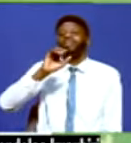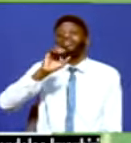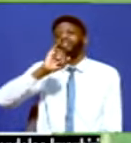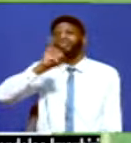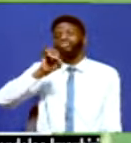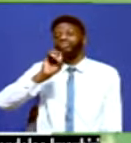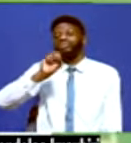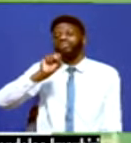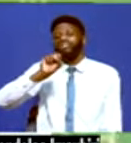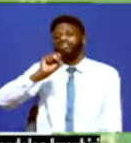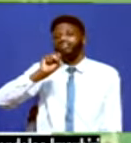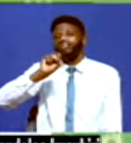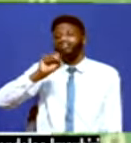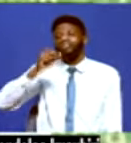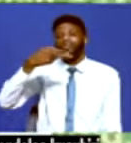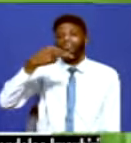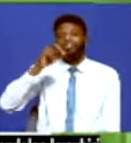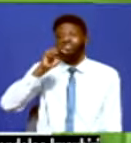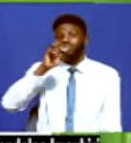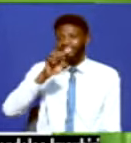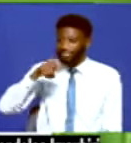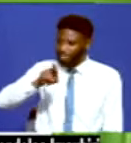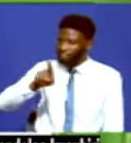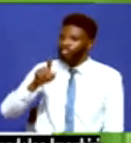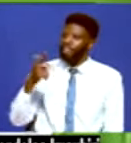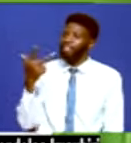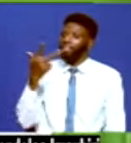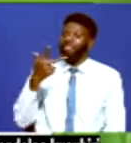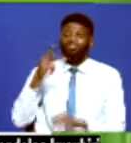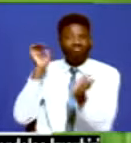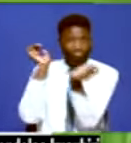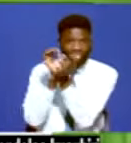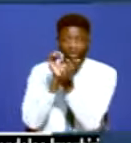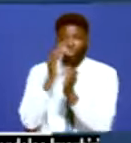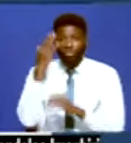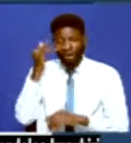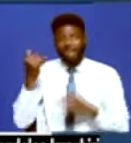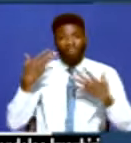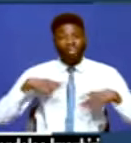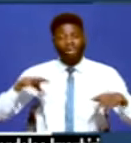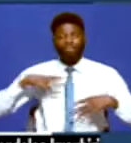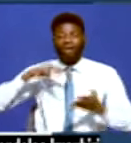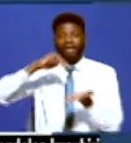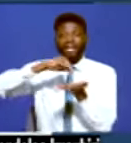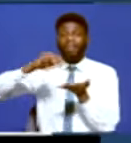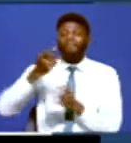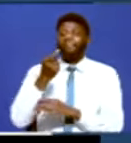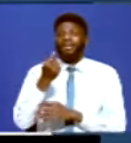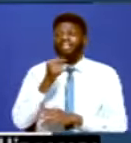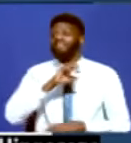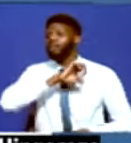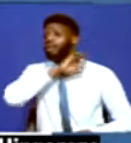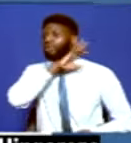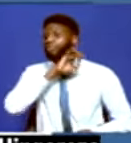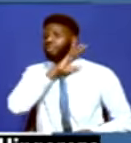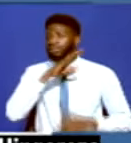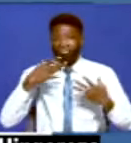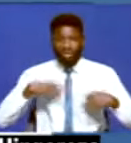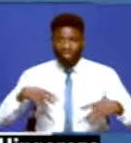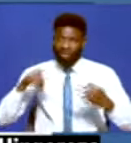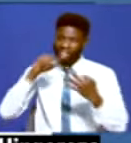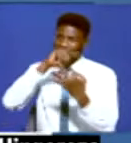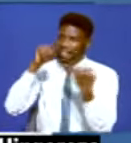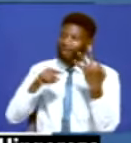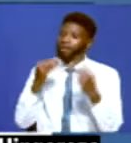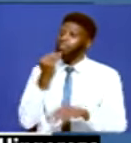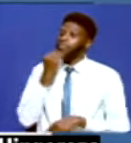walikamatwa katika kaunti ya Samburu kufuatia malalamishi kadhaa ya wahudumu wa maduka ya M-Pesa. Watatu hao wanasemekana kujifanya kuwa wahudumu wa M-Pesa